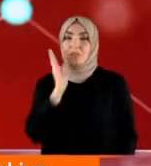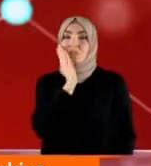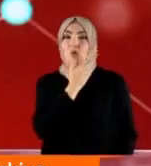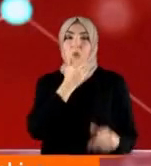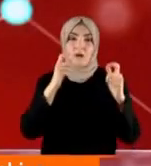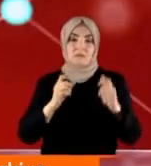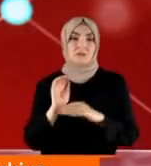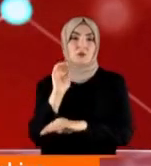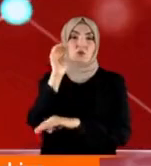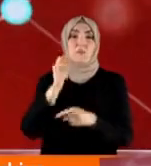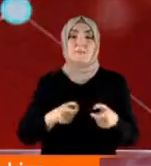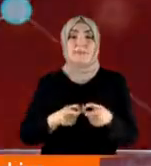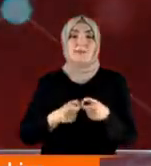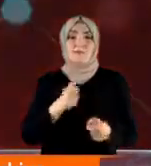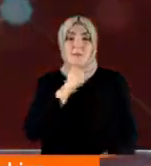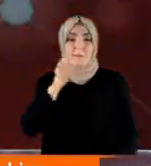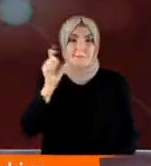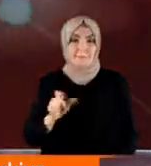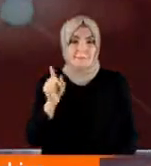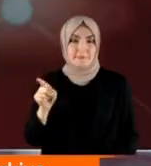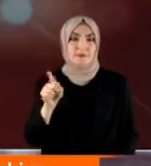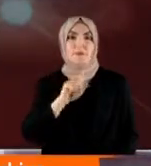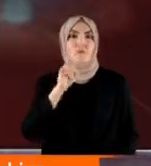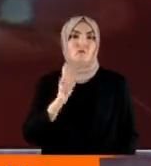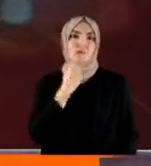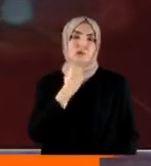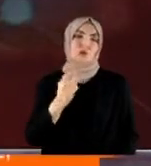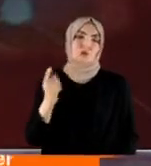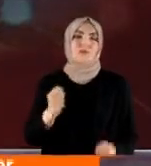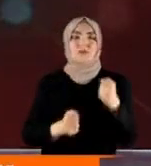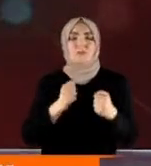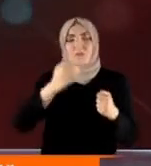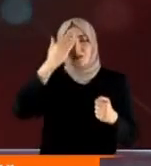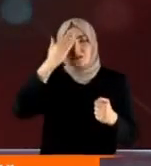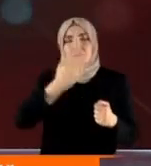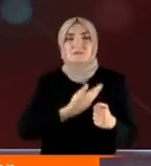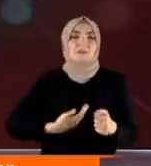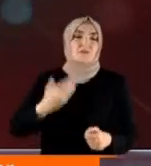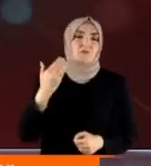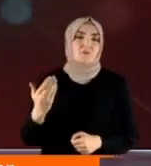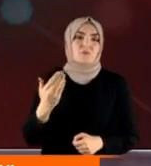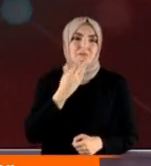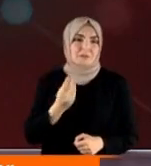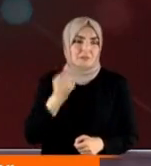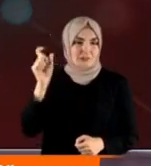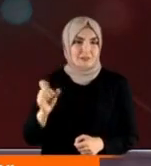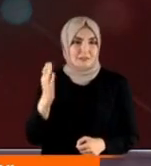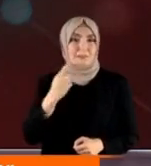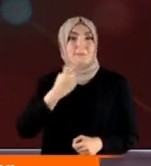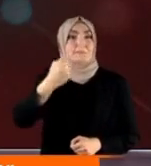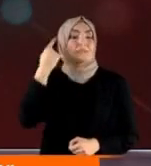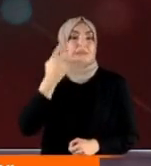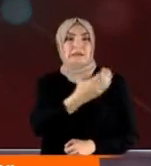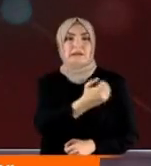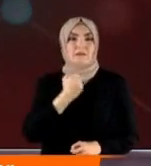Tokat'ta yaşayan Beytullah Çetinkaya 19 yaşında, otomobil tutkunu bir genç. Geçen yıl aldığı Doğan model aracına